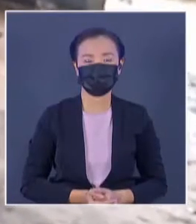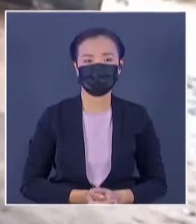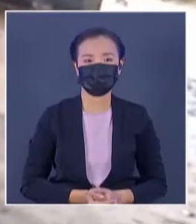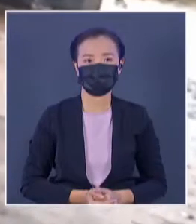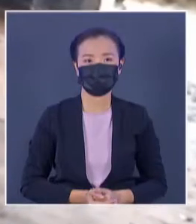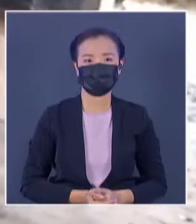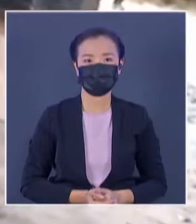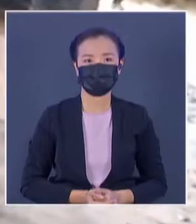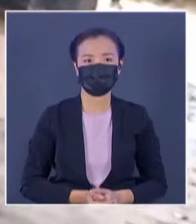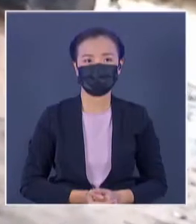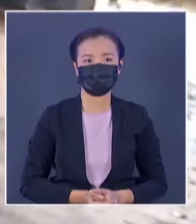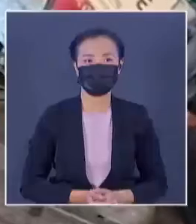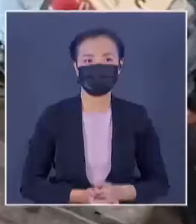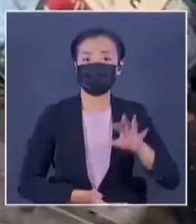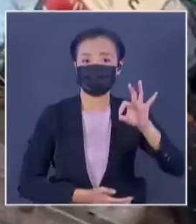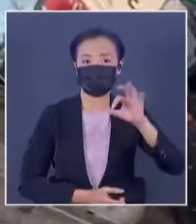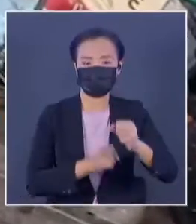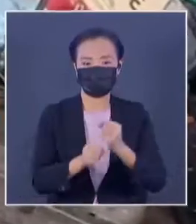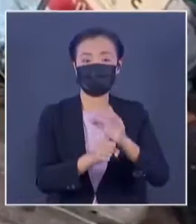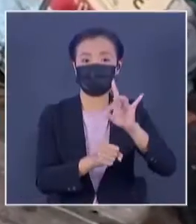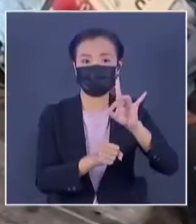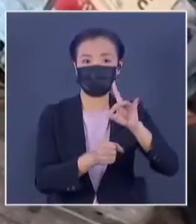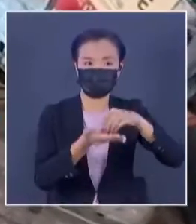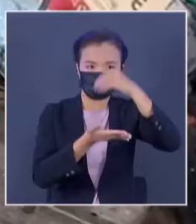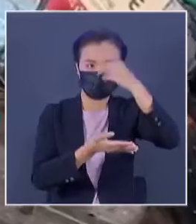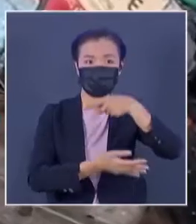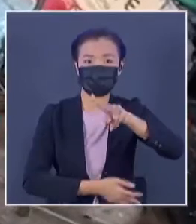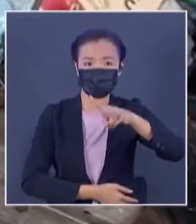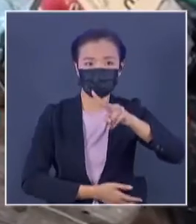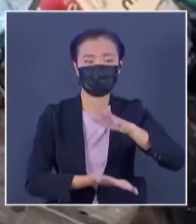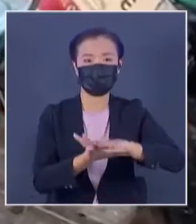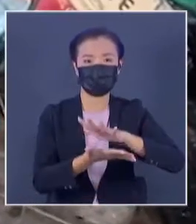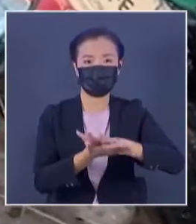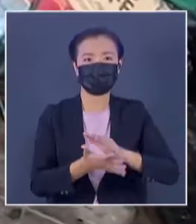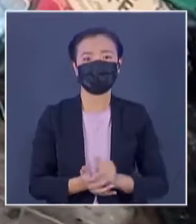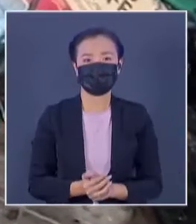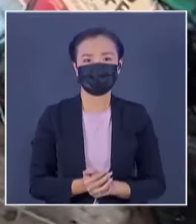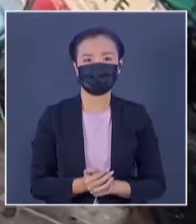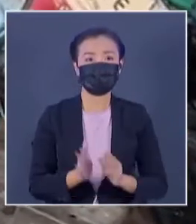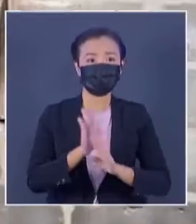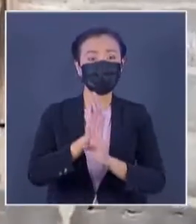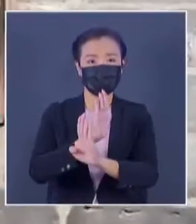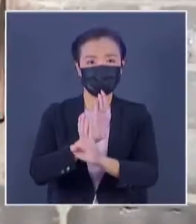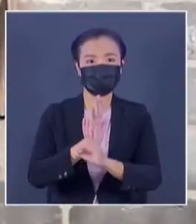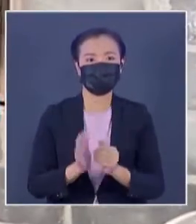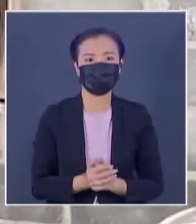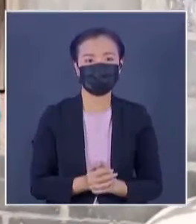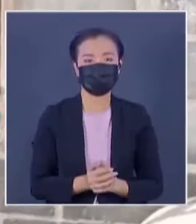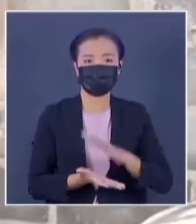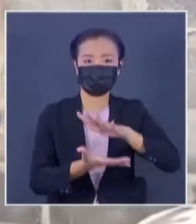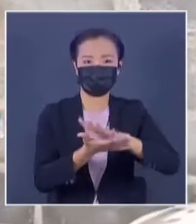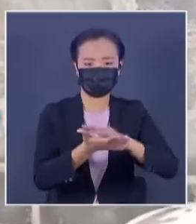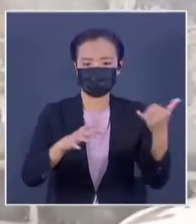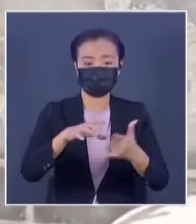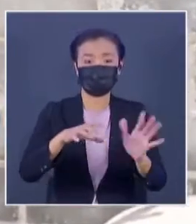ความคืบหน้าจากกรณีน้องก้าวครับเด็กหญิงวัย8ขวบนักเรียนชั้นป.2 โรงเรียนแห่ง1ในอำเภอลำปลายมาสจังหวัดบุรีรัมย์ครับที่น้องไม่ได้ไปโรงเรียน